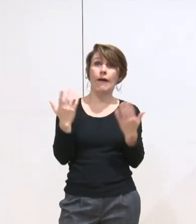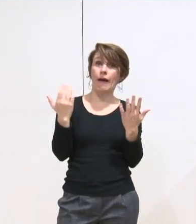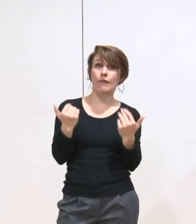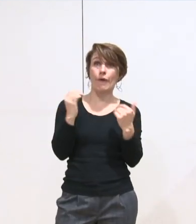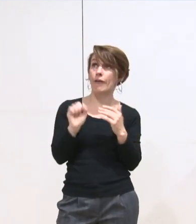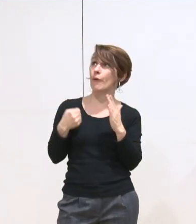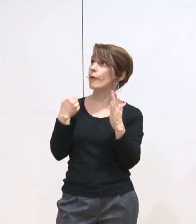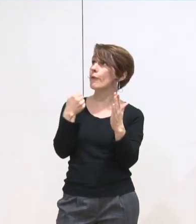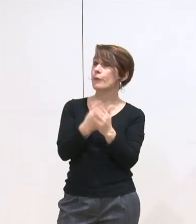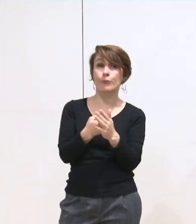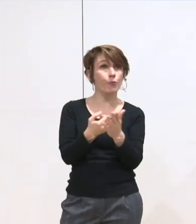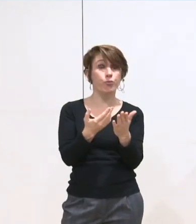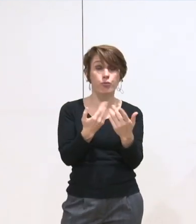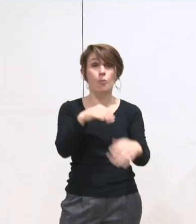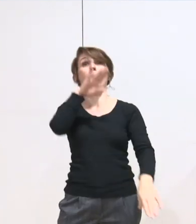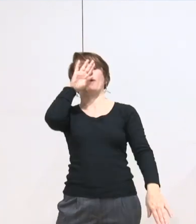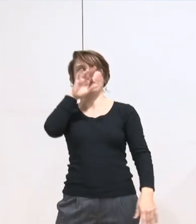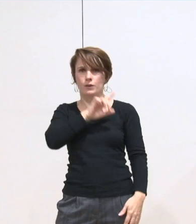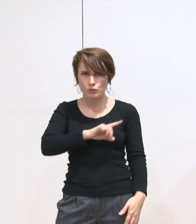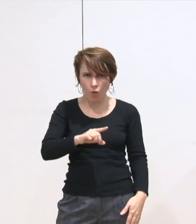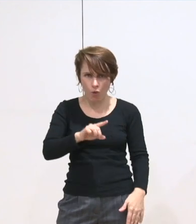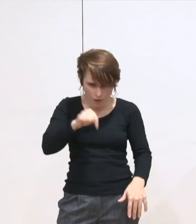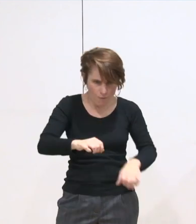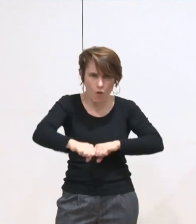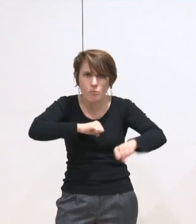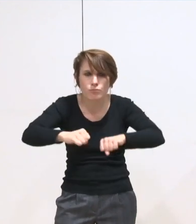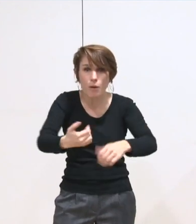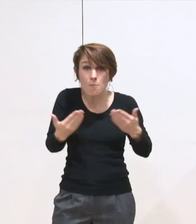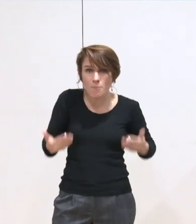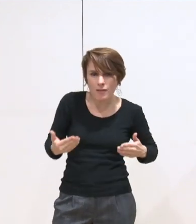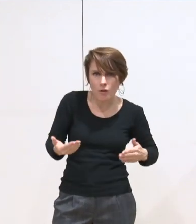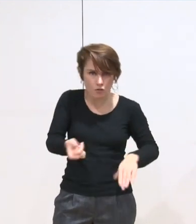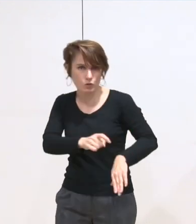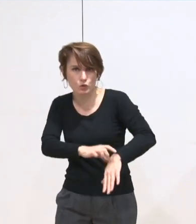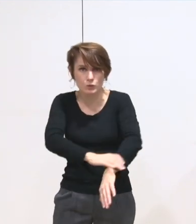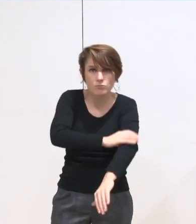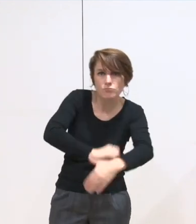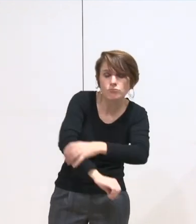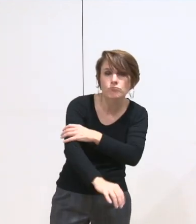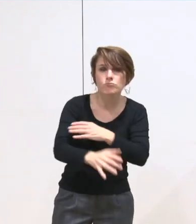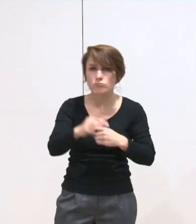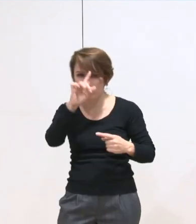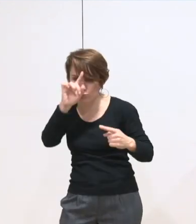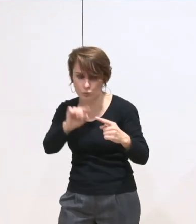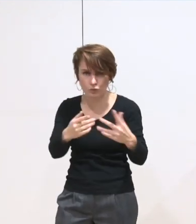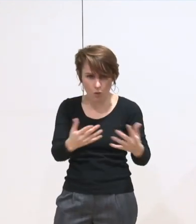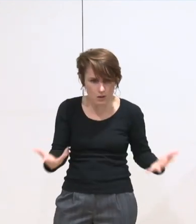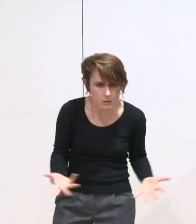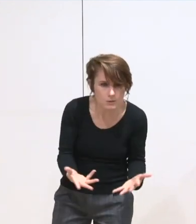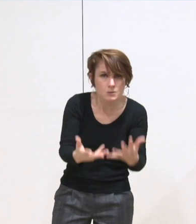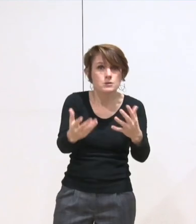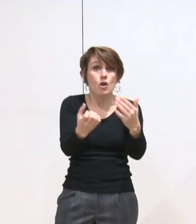action n'est possible, c'est bien d'agir dès maintenant pour que, dès maintenant, nous fassions émerger la société